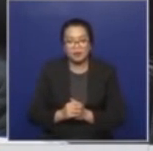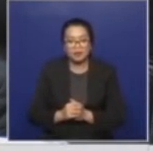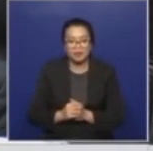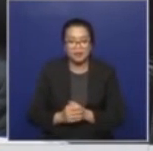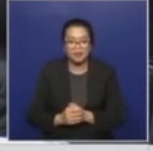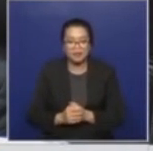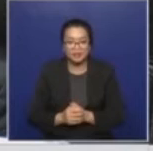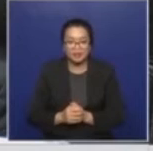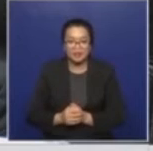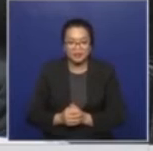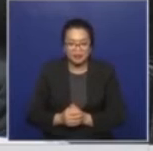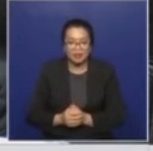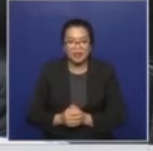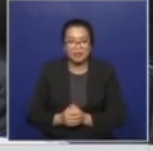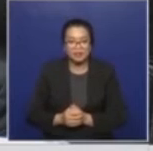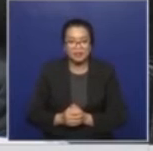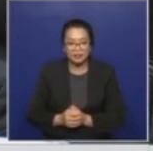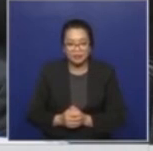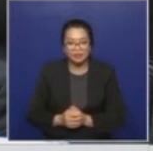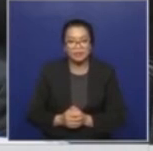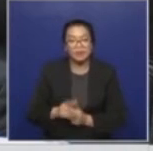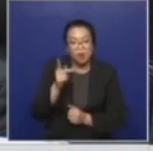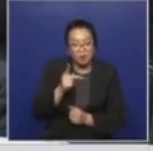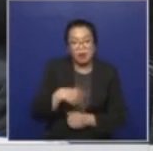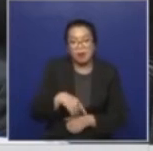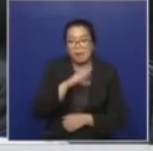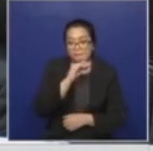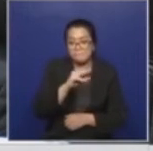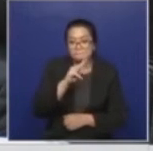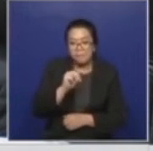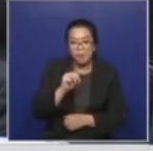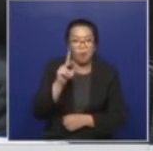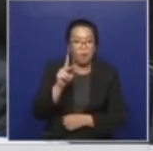ครับเพื่อนผมสักครู่อภิปรายไป